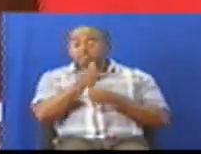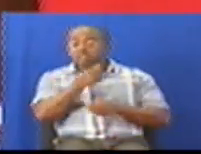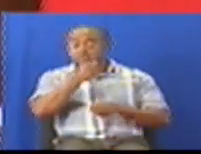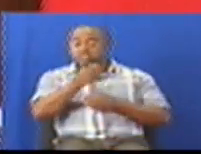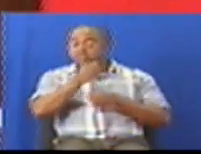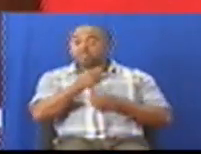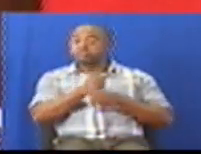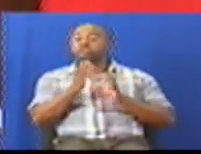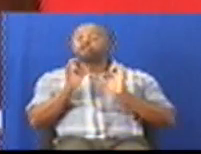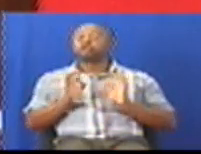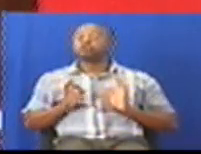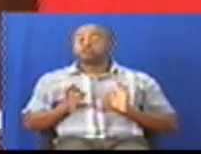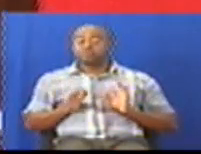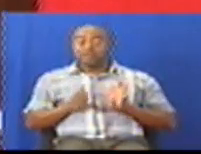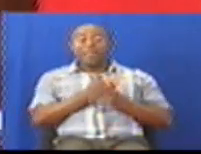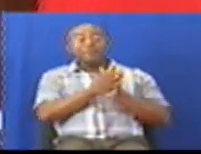anayowafanyia Watanzania